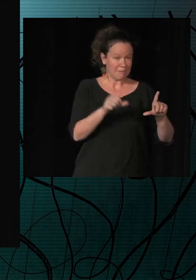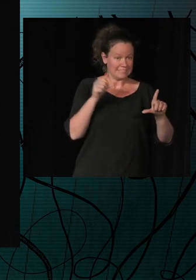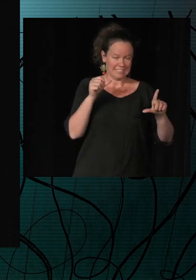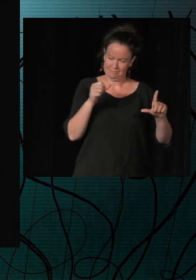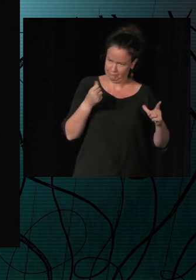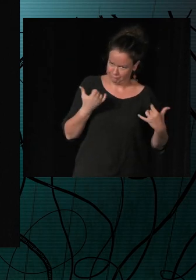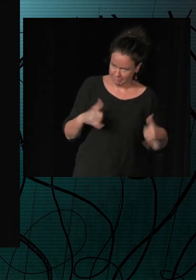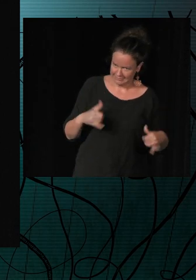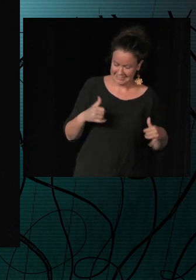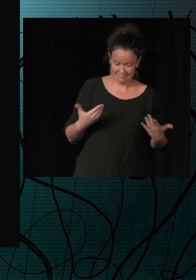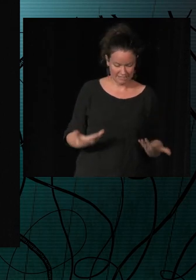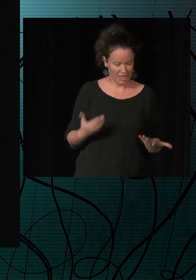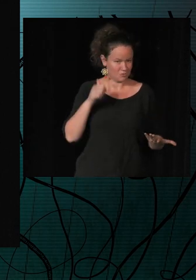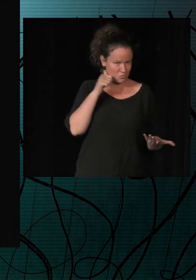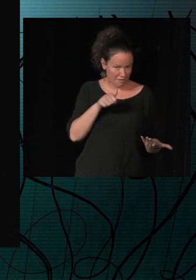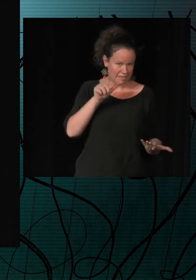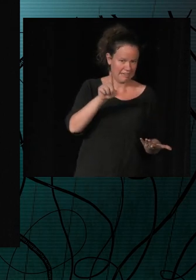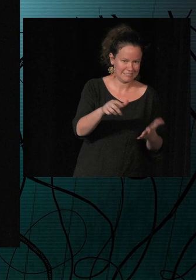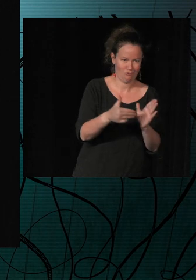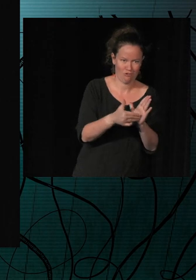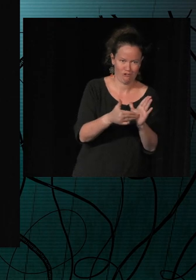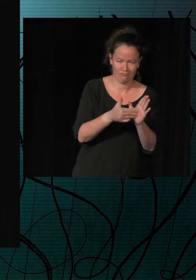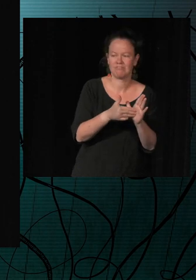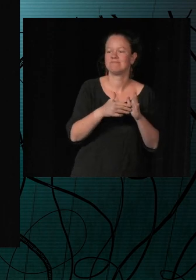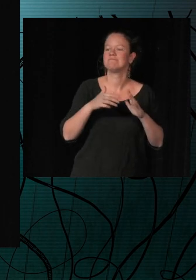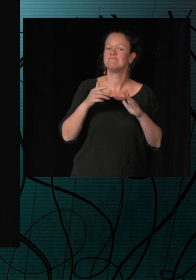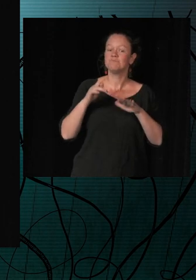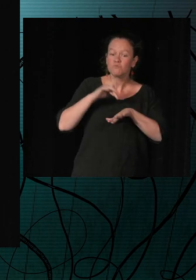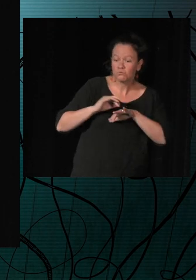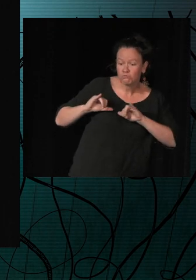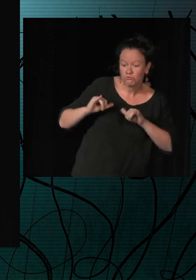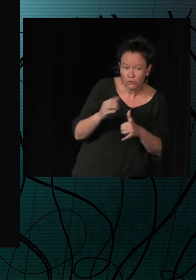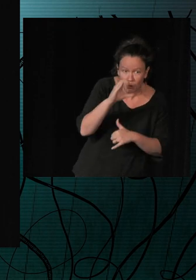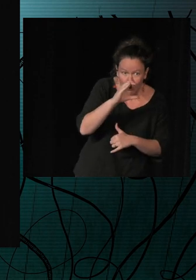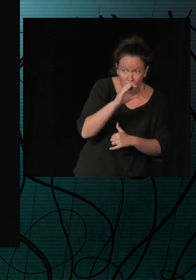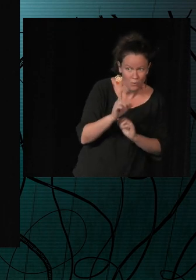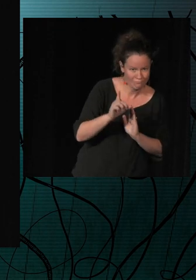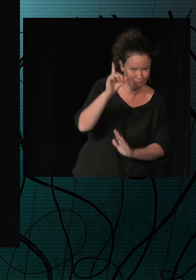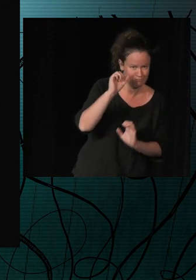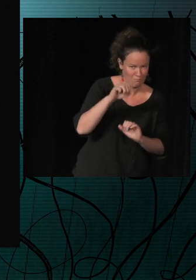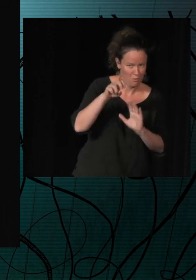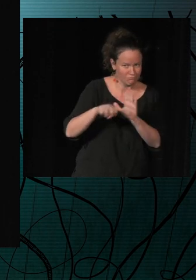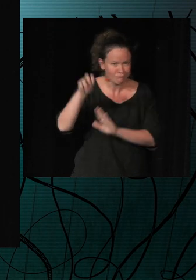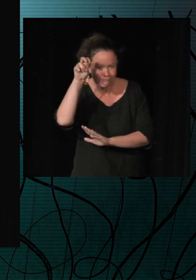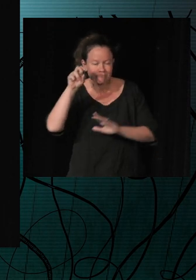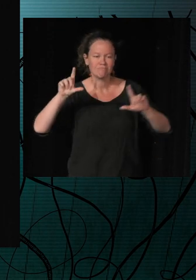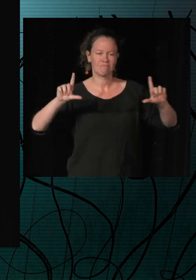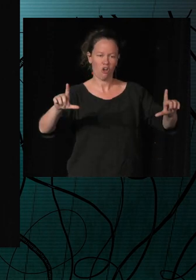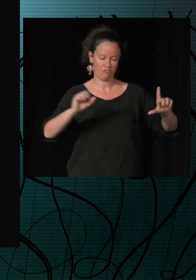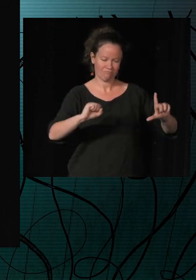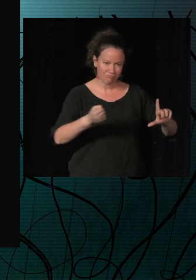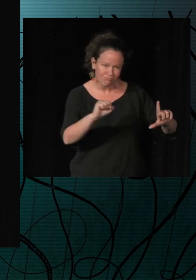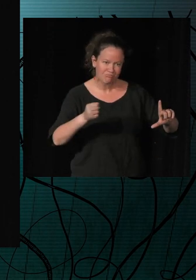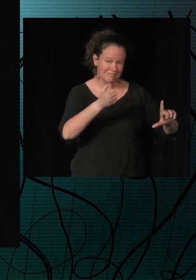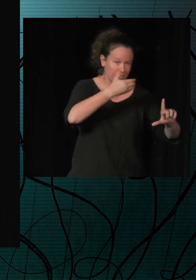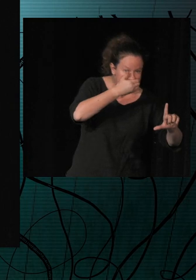jusqu'à lundi on a tout un tas de jeux à vous proposer plein de jeux qui ont été évoqués cet après-midi euh une borne d'arcade silentill